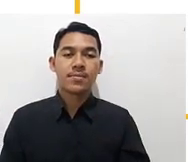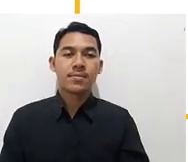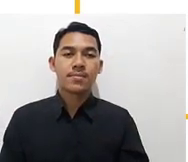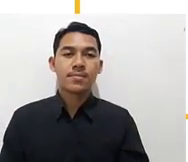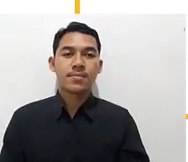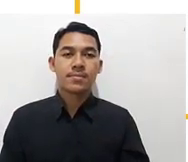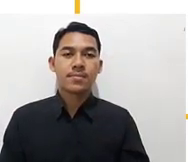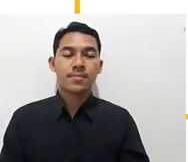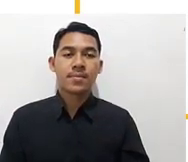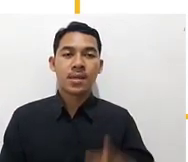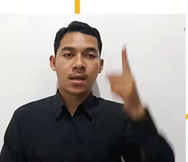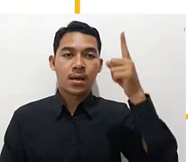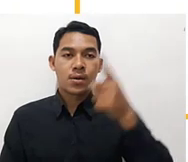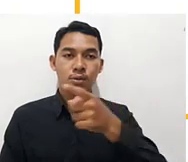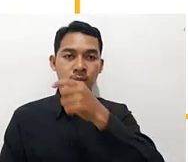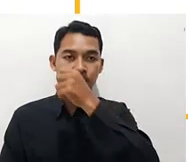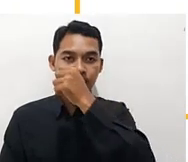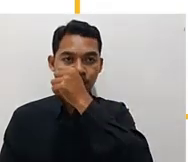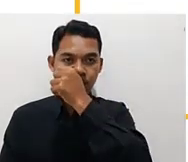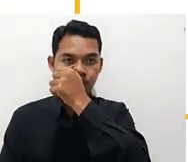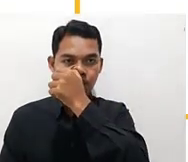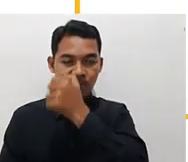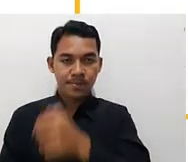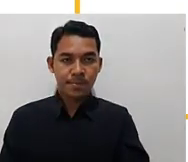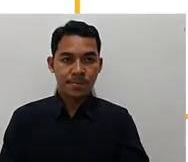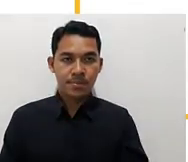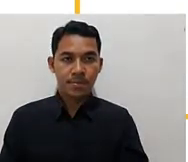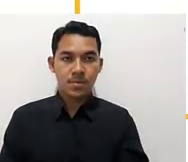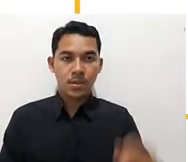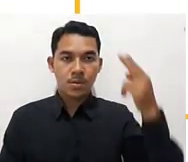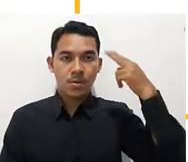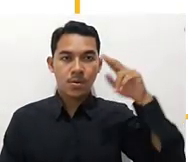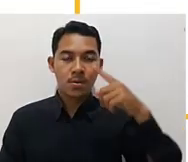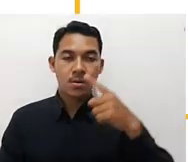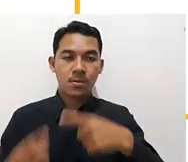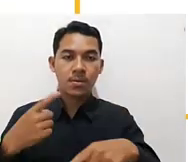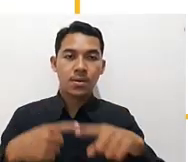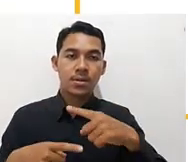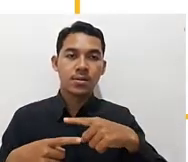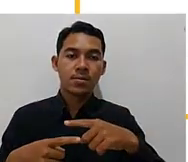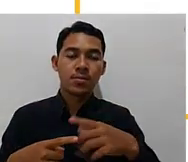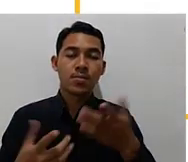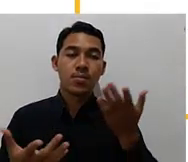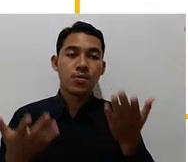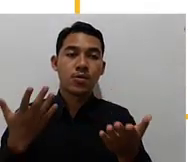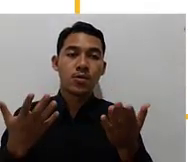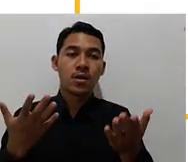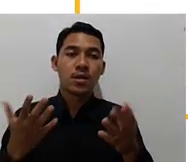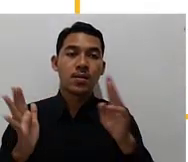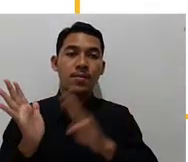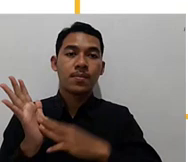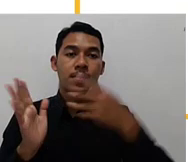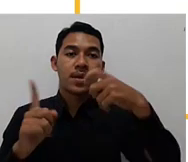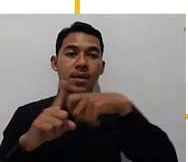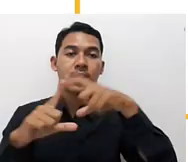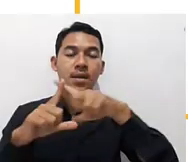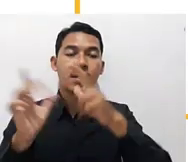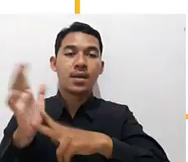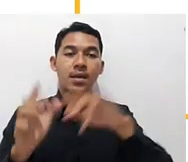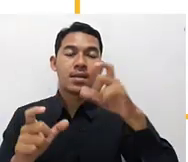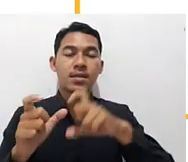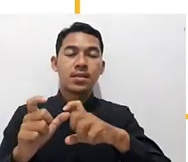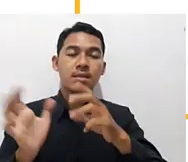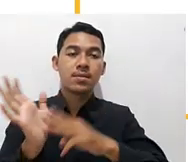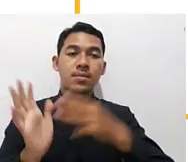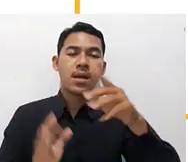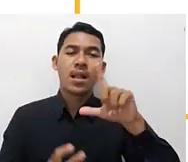4 harusnya. Nah, untuk yang ini juga sama, hanya saja mungkin mekanismenya akan lebih rumit ya.